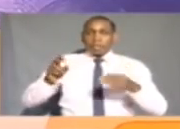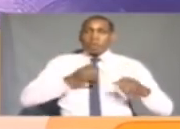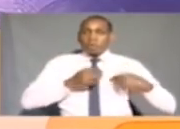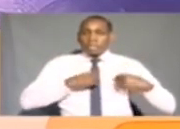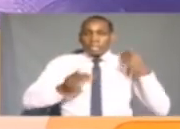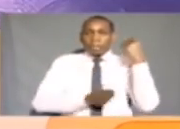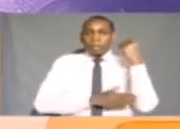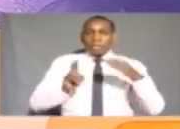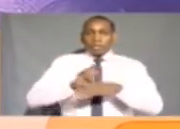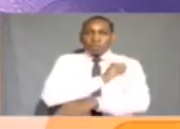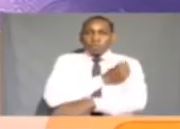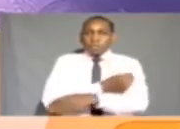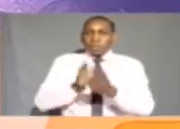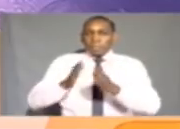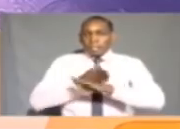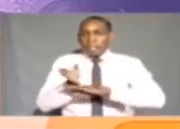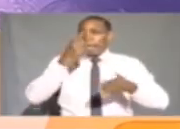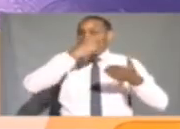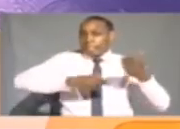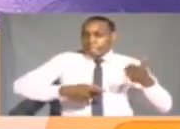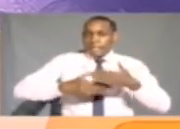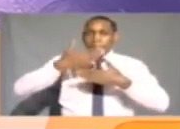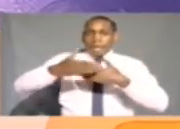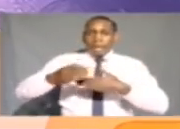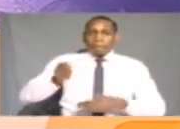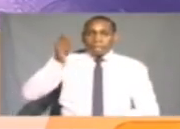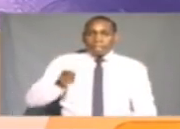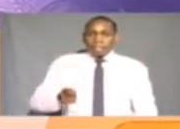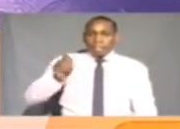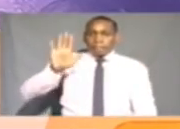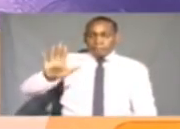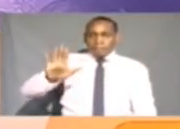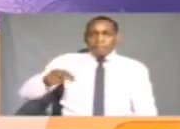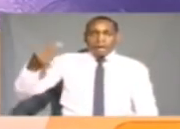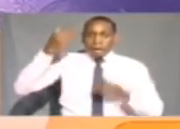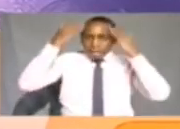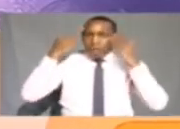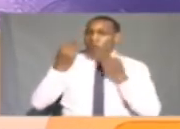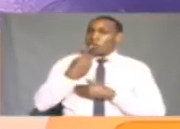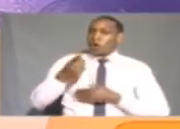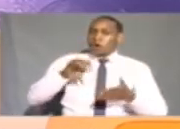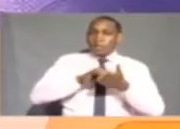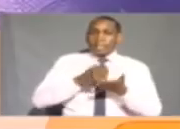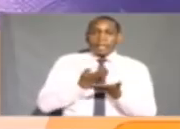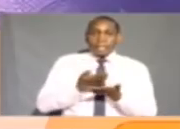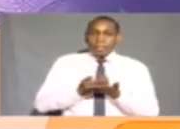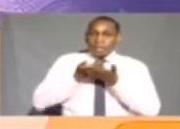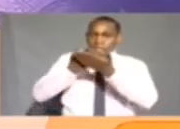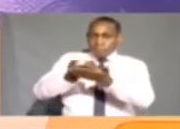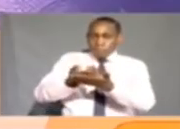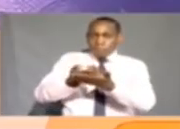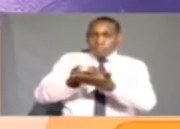mbaya wa mamlaka na kukwepa kulipa ushuru. Hii ni baada ya majaji watano wa mahakama kuu kutoa uamuzi kuwa ushahidi dhidi